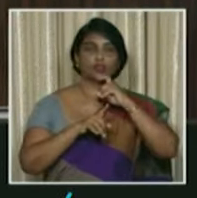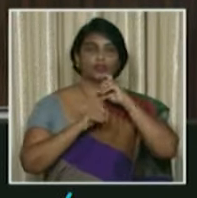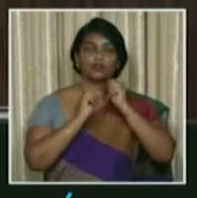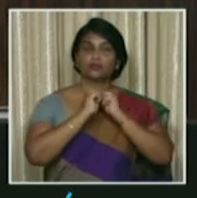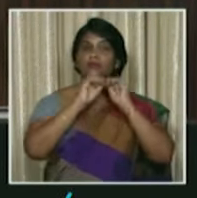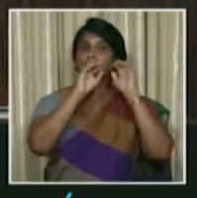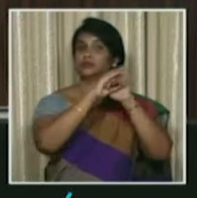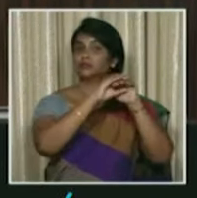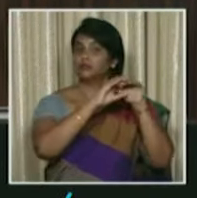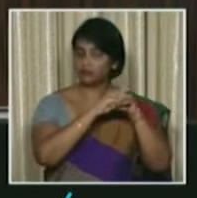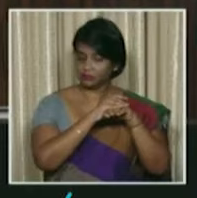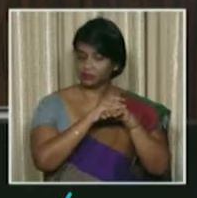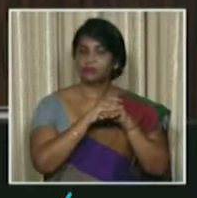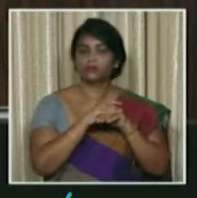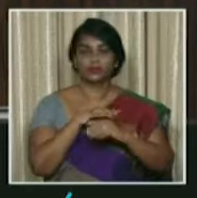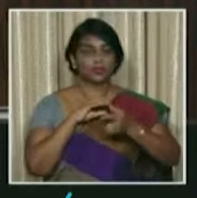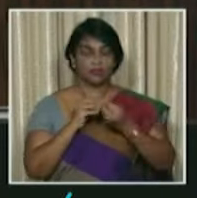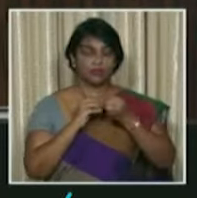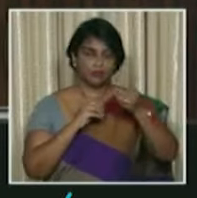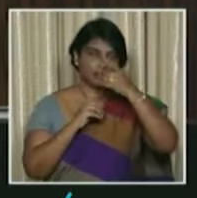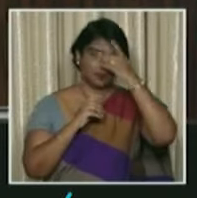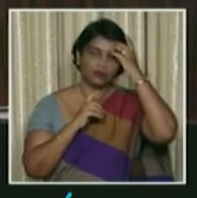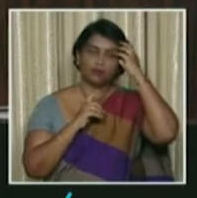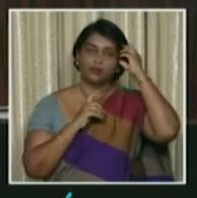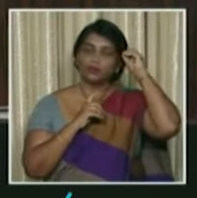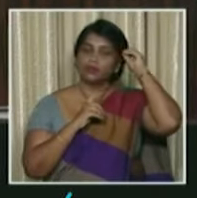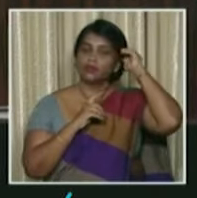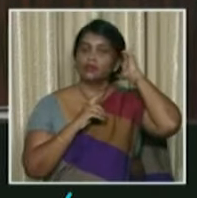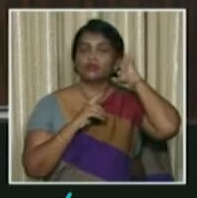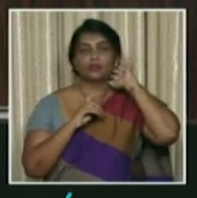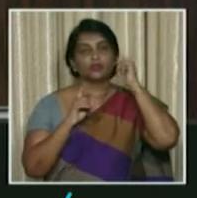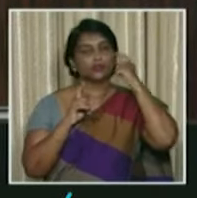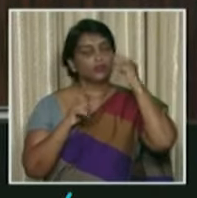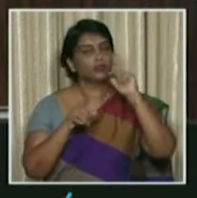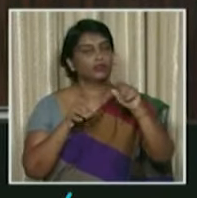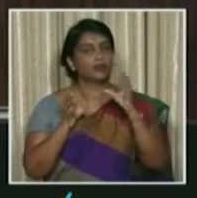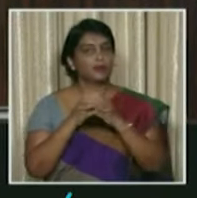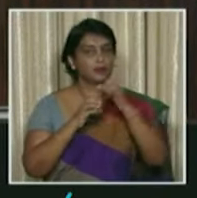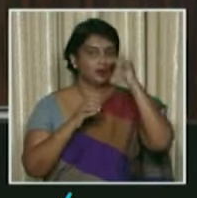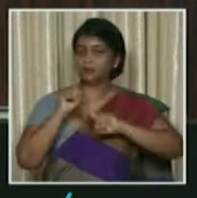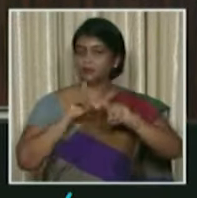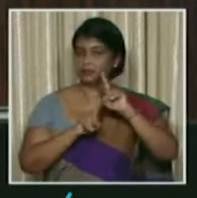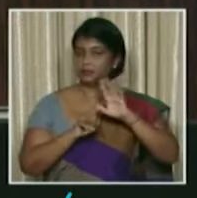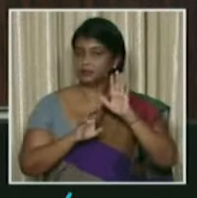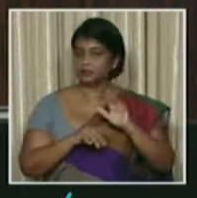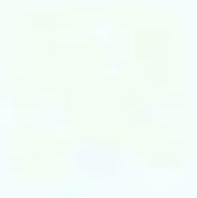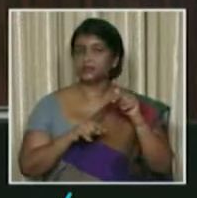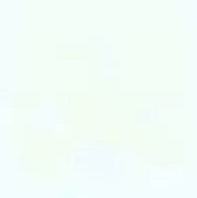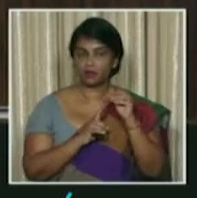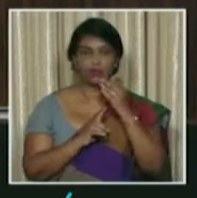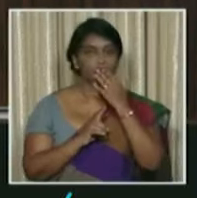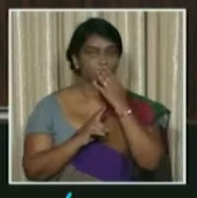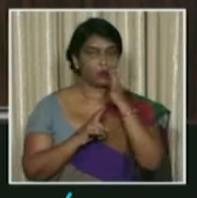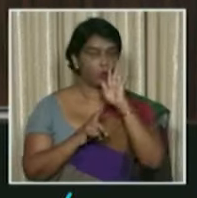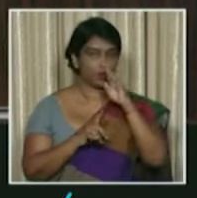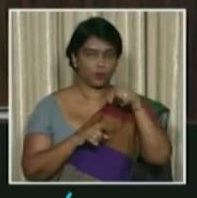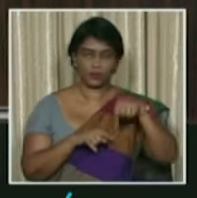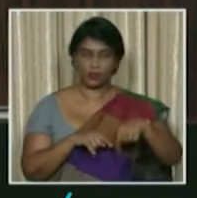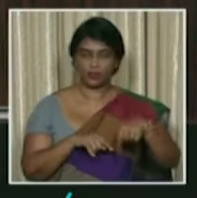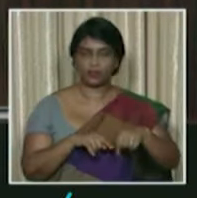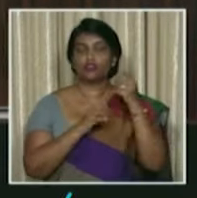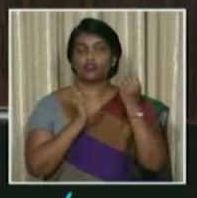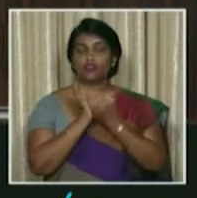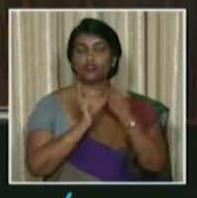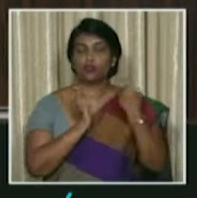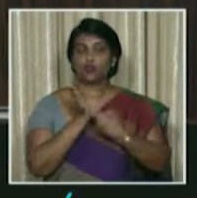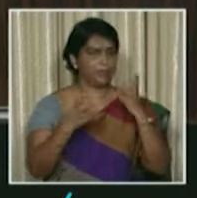വശം സേവയക്കിനും സന്ധാ അനുമതി ലബാദീമിയാണ് കരുണു പിലിബന്ധവ പക്ഷനായകയാൻ അദാസ് ലബാഗനീം സന്ധാ ഉന ദേവന രസീമ മതദിന പൂർവഭാഗ്യ